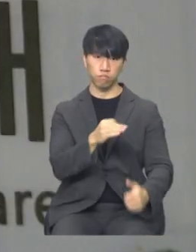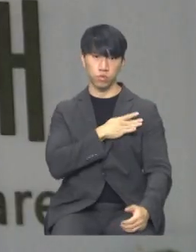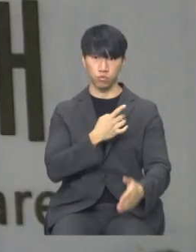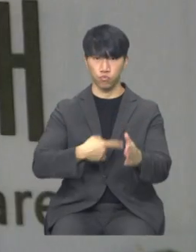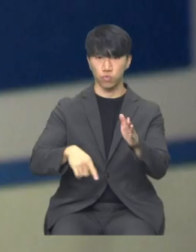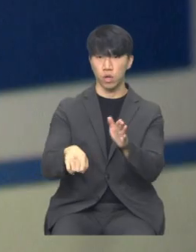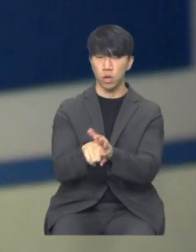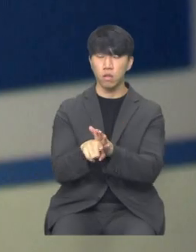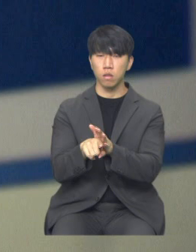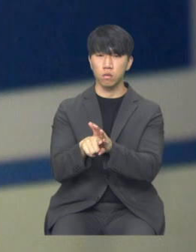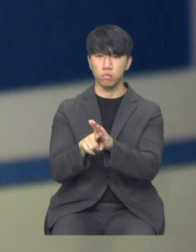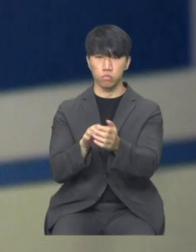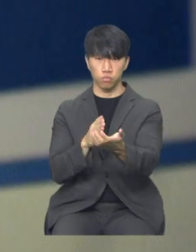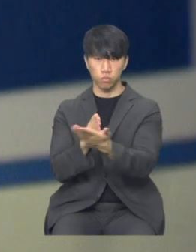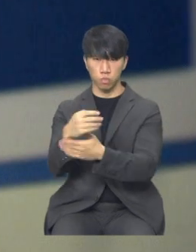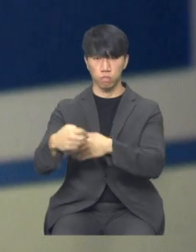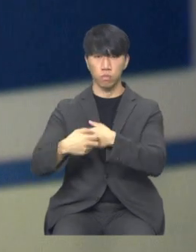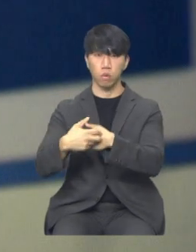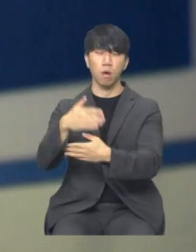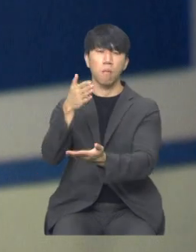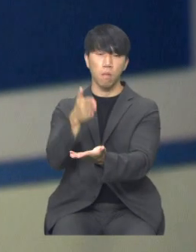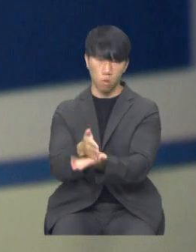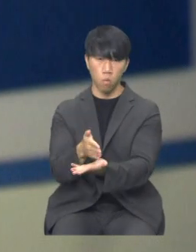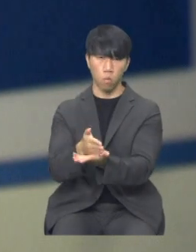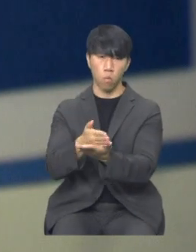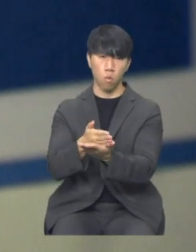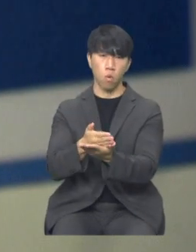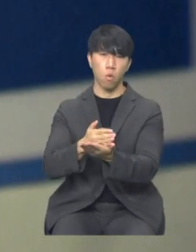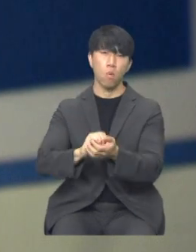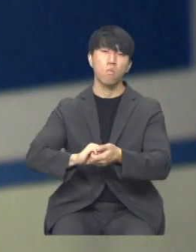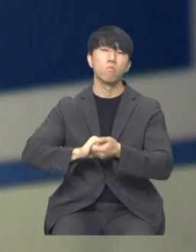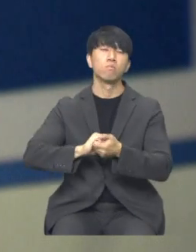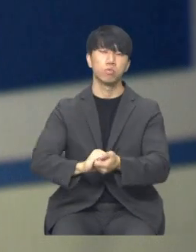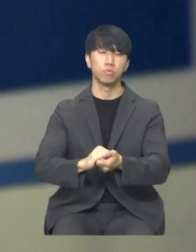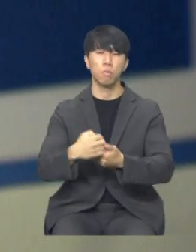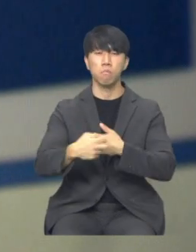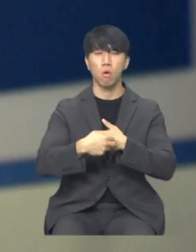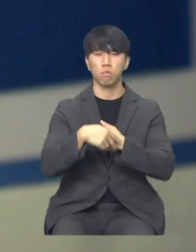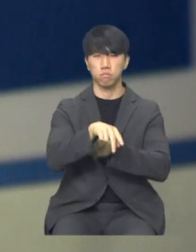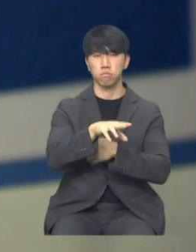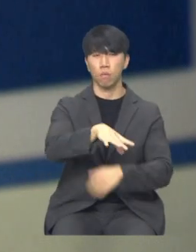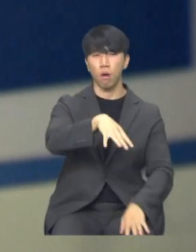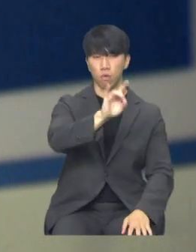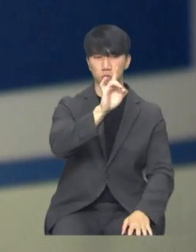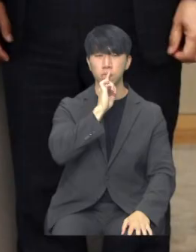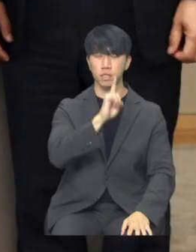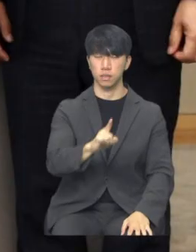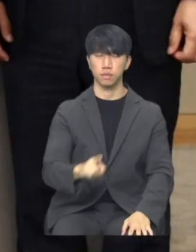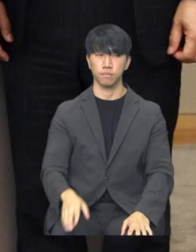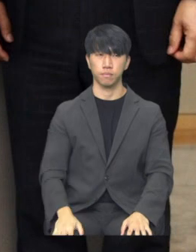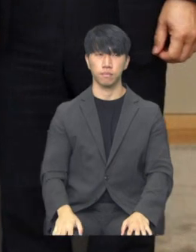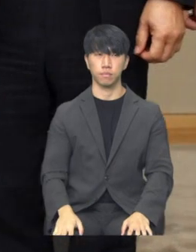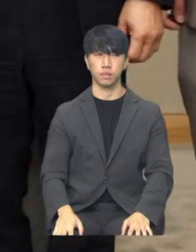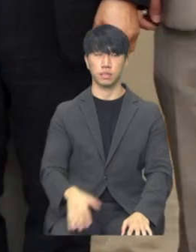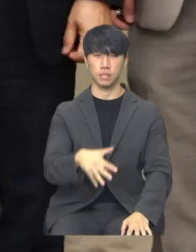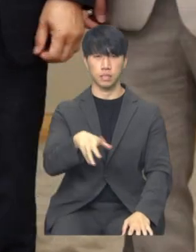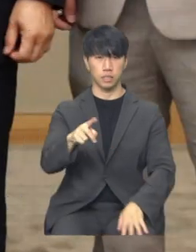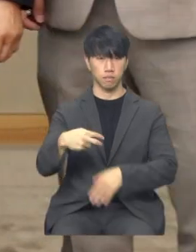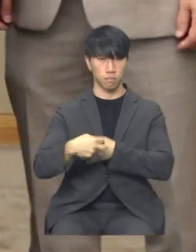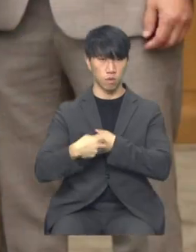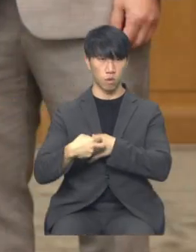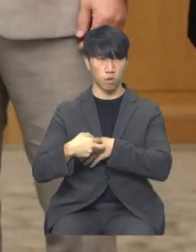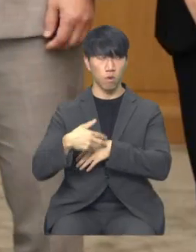상업적 진료병원이 아니라 부족한 필수 의료 강화가 우선이라고 지적했습니다. 차병원이